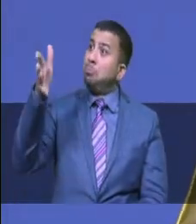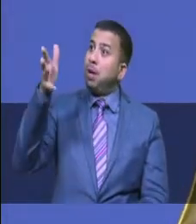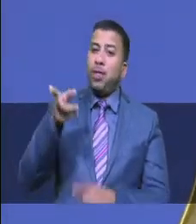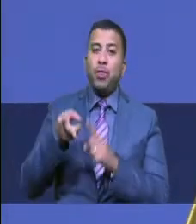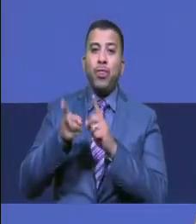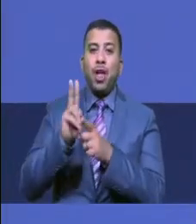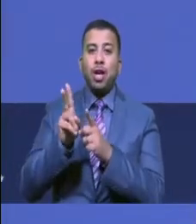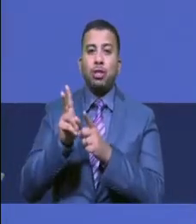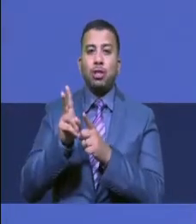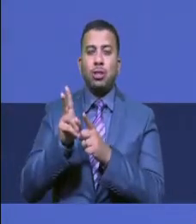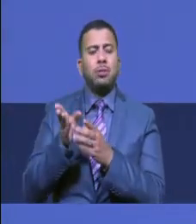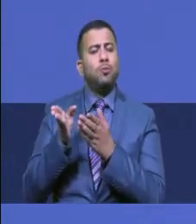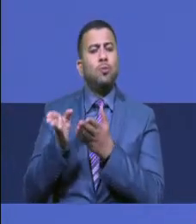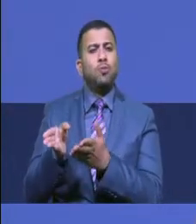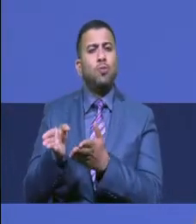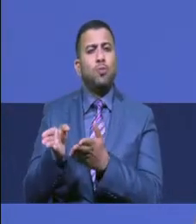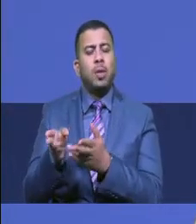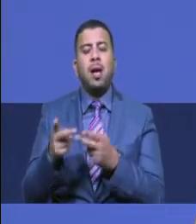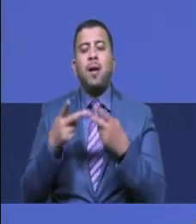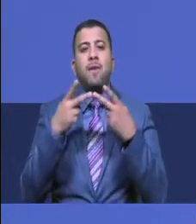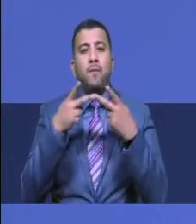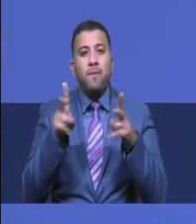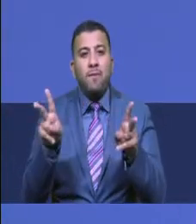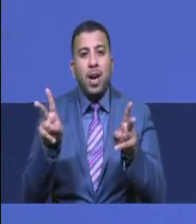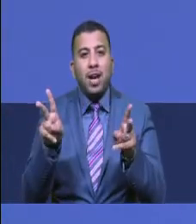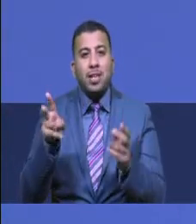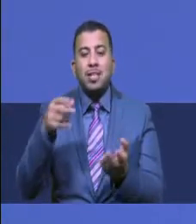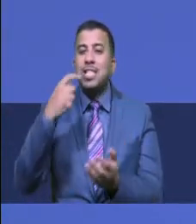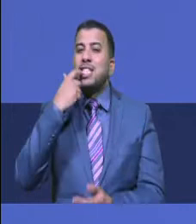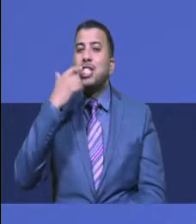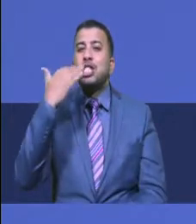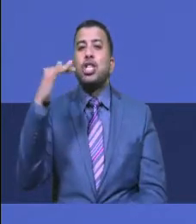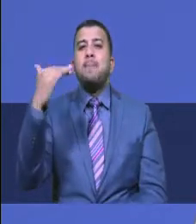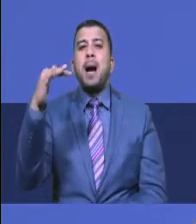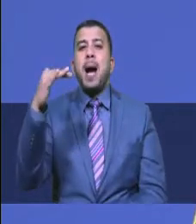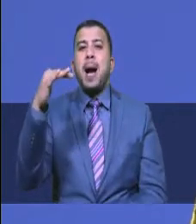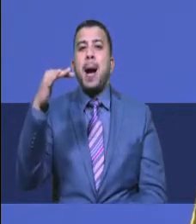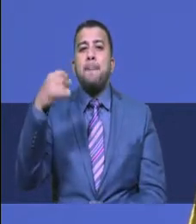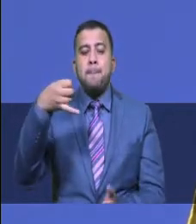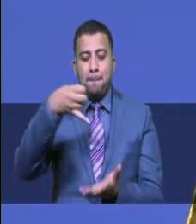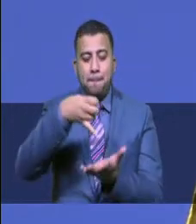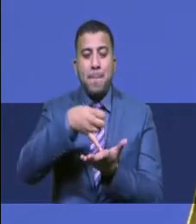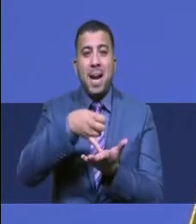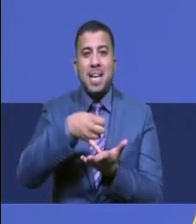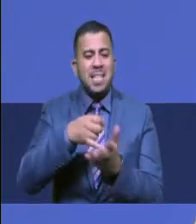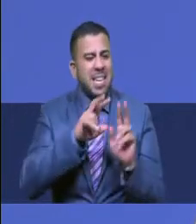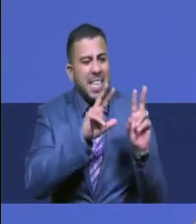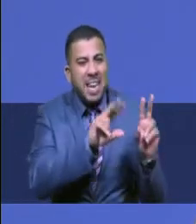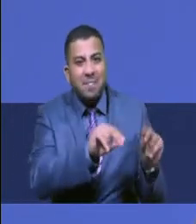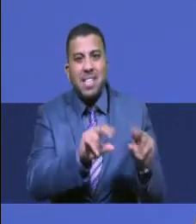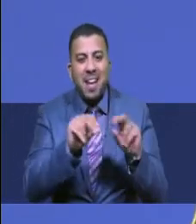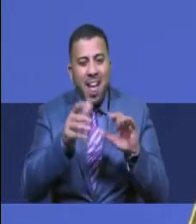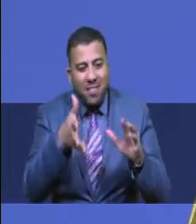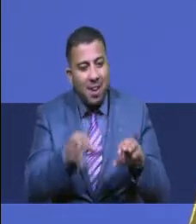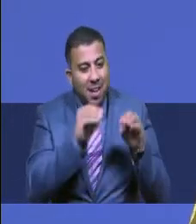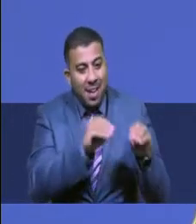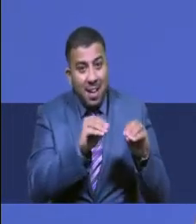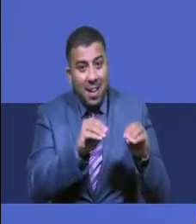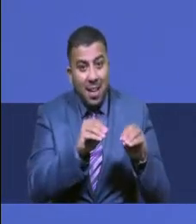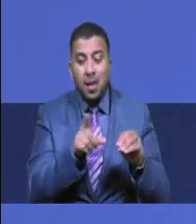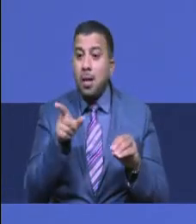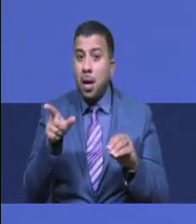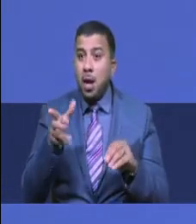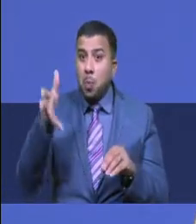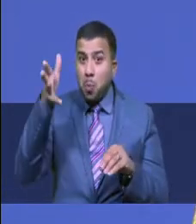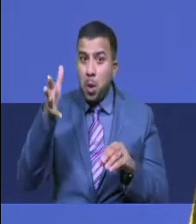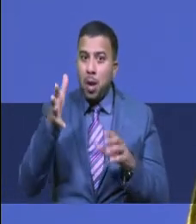وهنا فتحت مراكز الناشئة، وهو نفس النهج إنما على نطاق